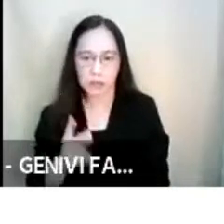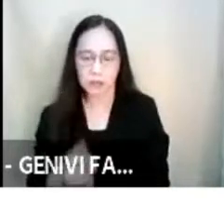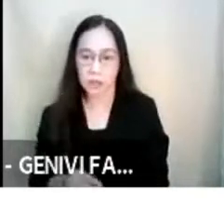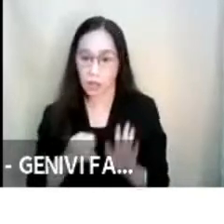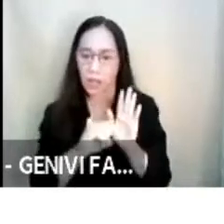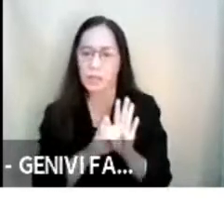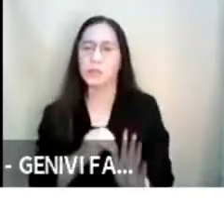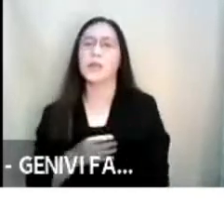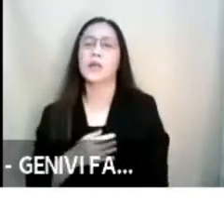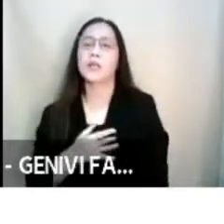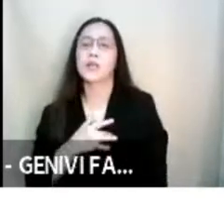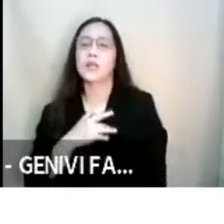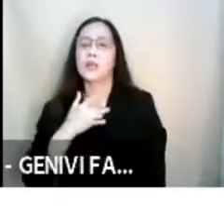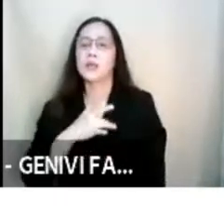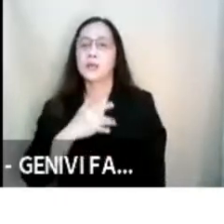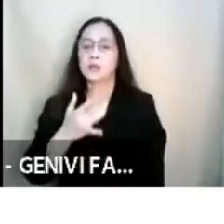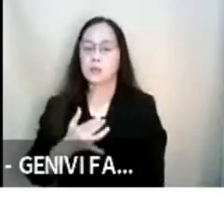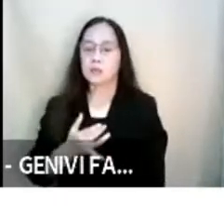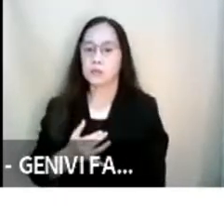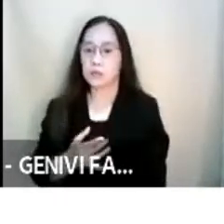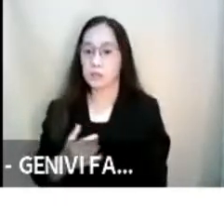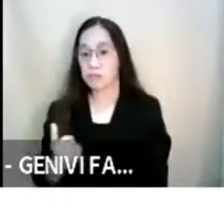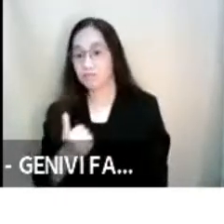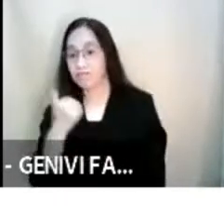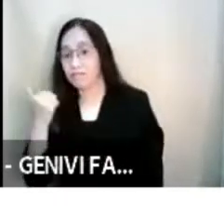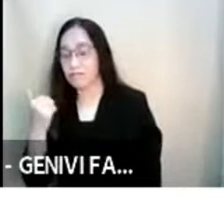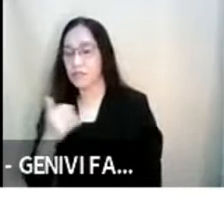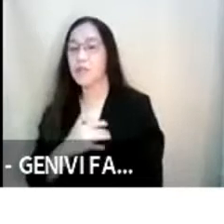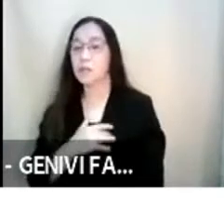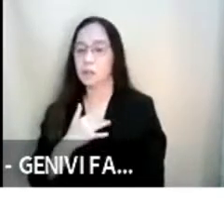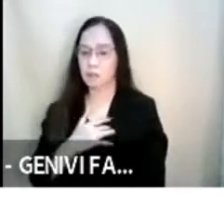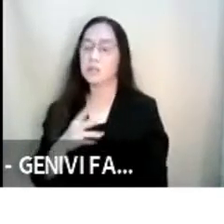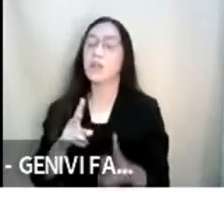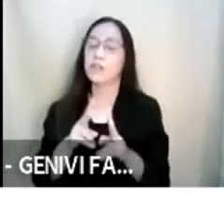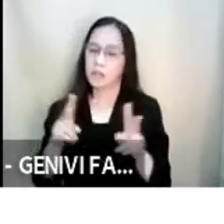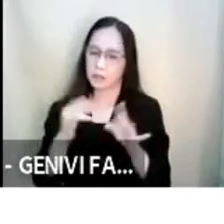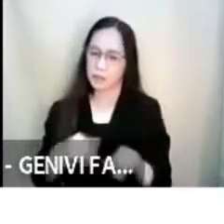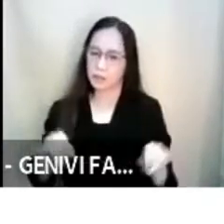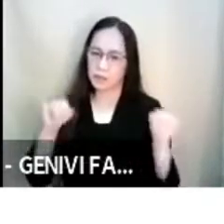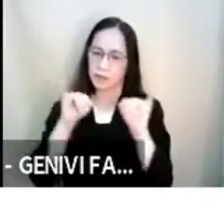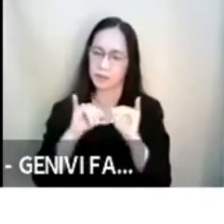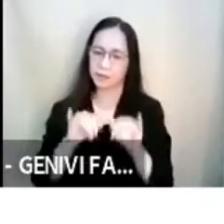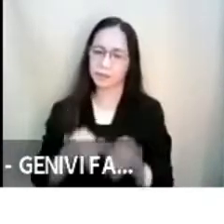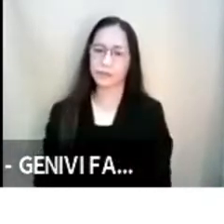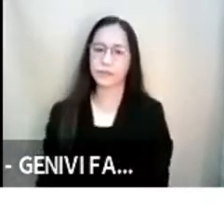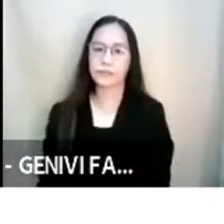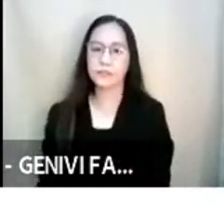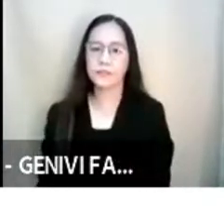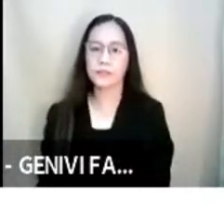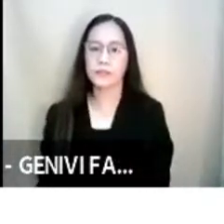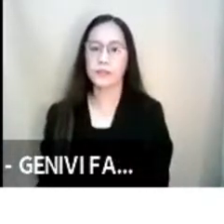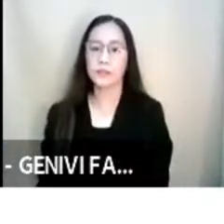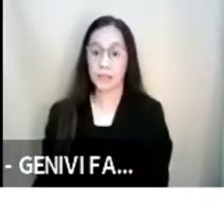rin ng emotions niya at ng emotions ng ibang tao, very important din yan. Yung self-help skills dito po,